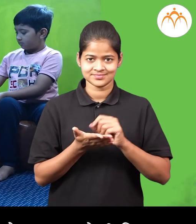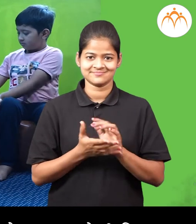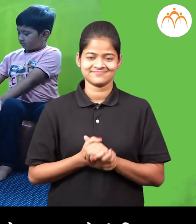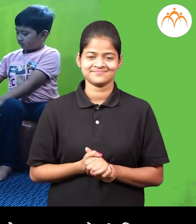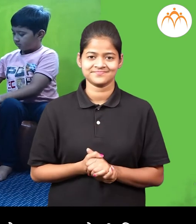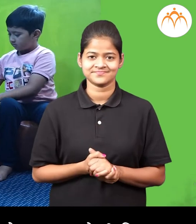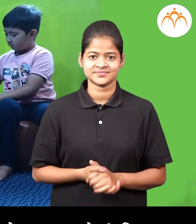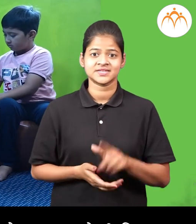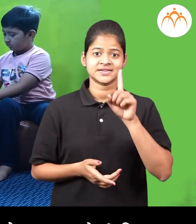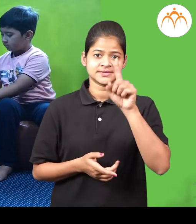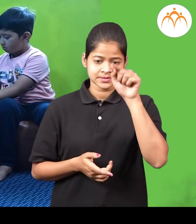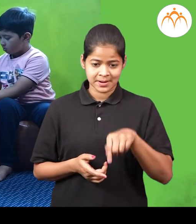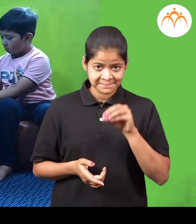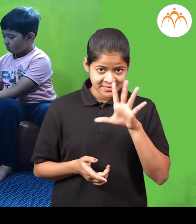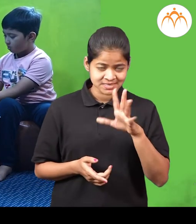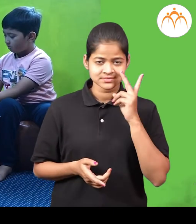हाँ?